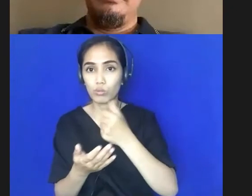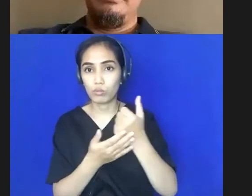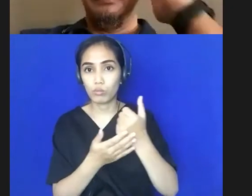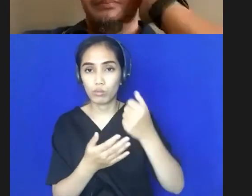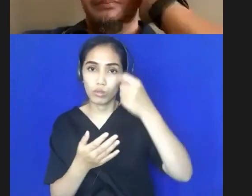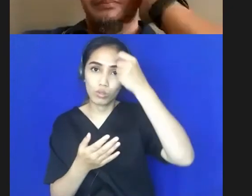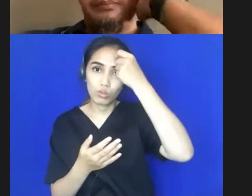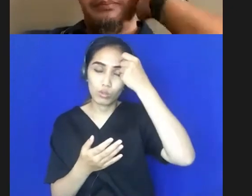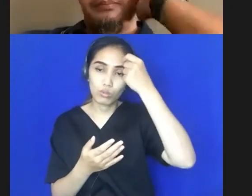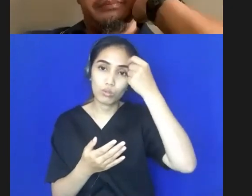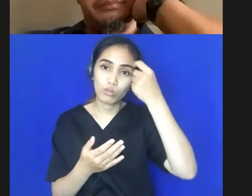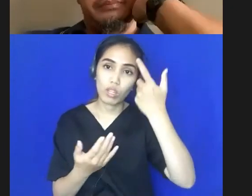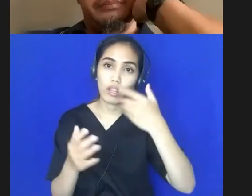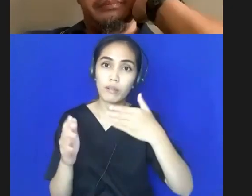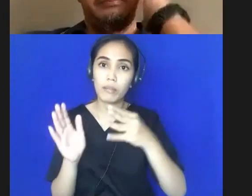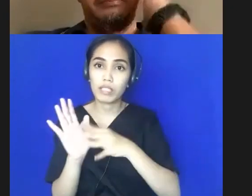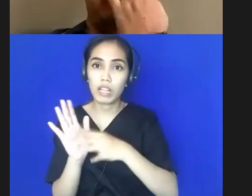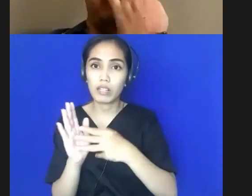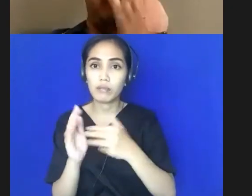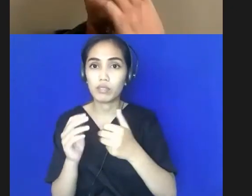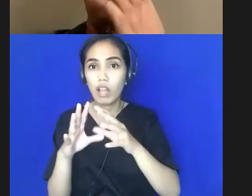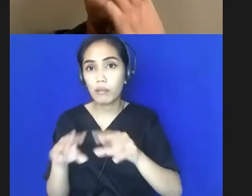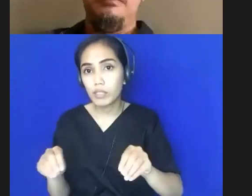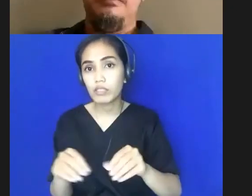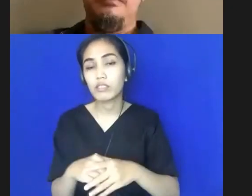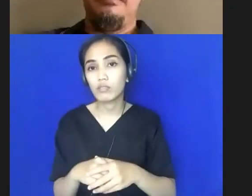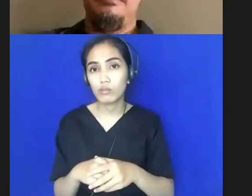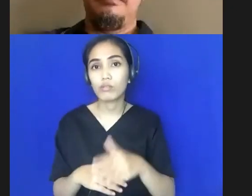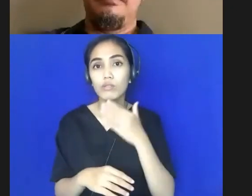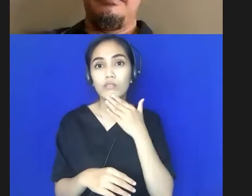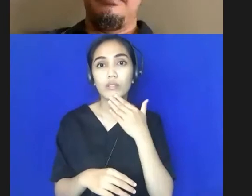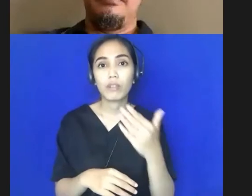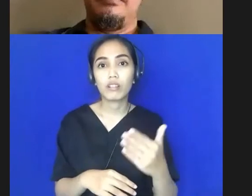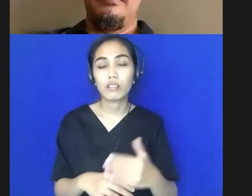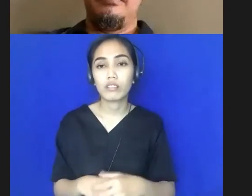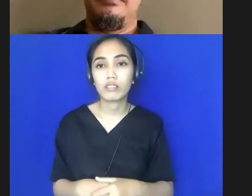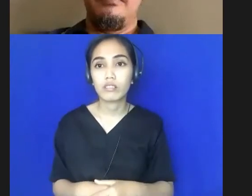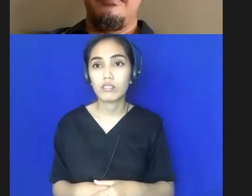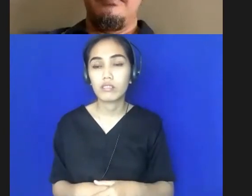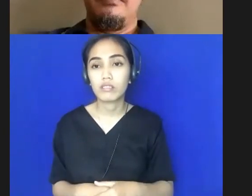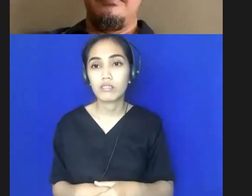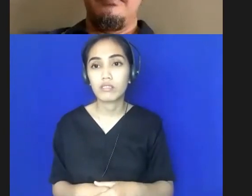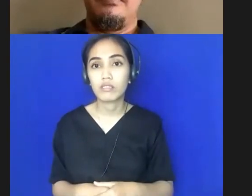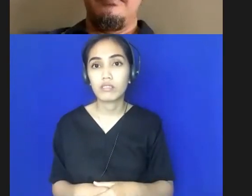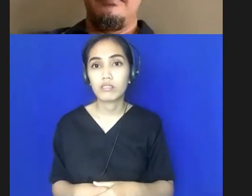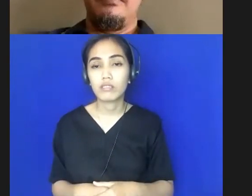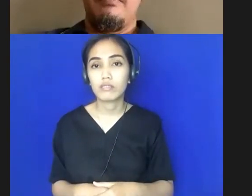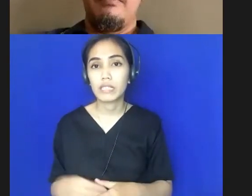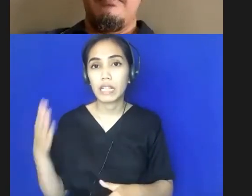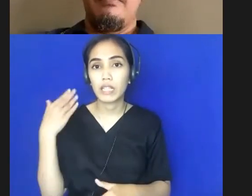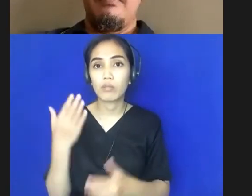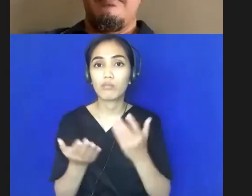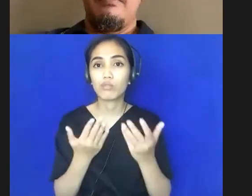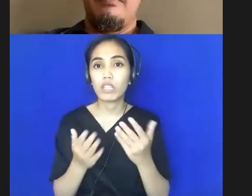kesulitan-kesulitan lainnya dapat diatasi. Terima kasih. Ya, tadi mungkin boleh nih